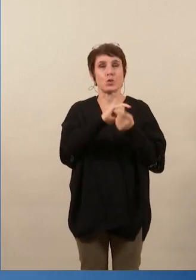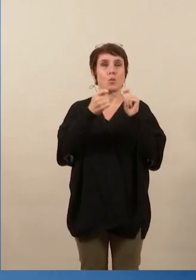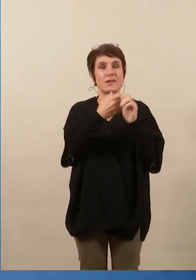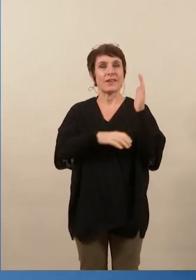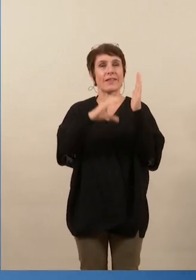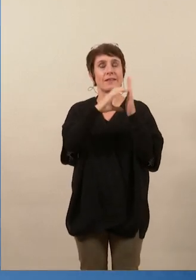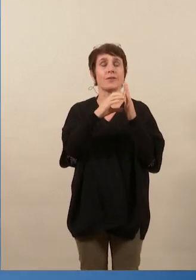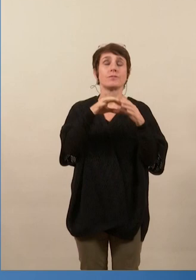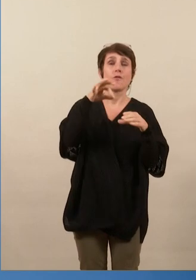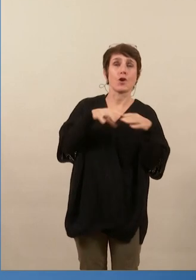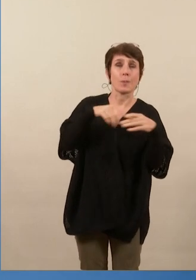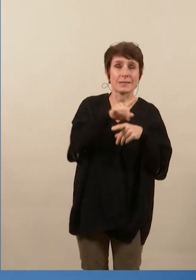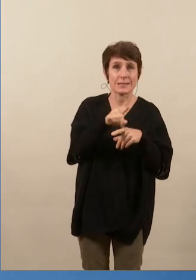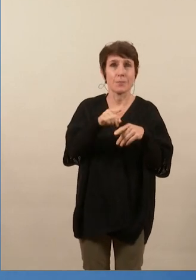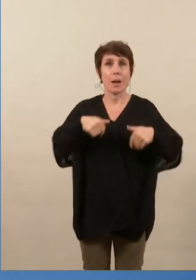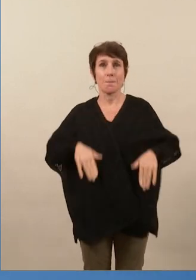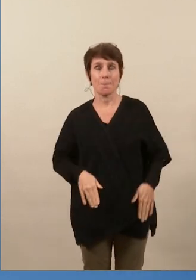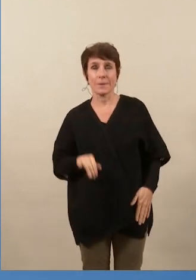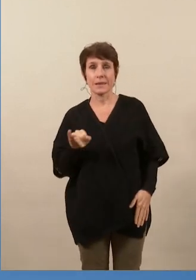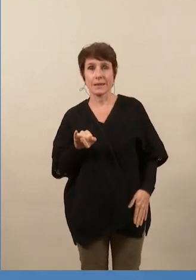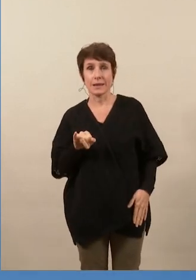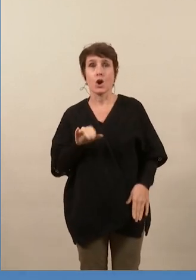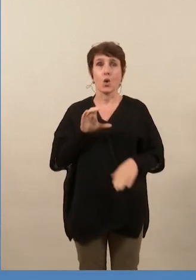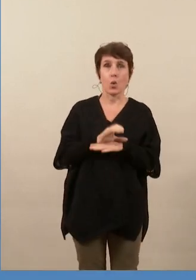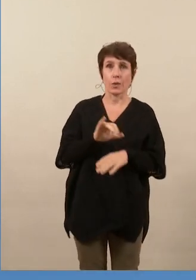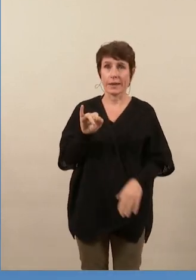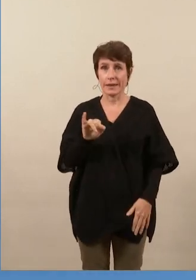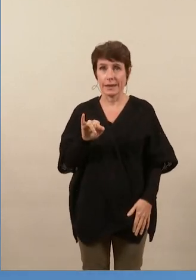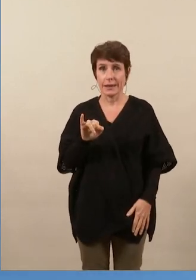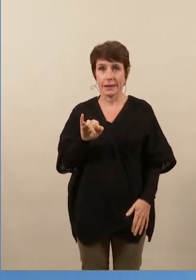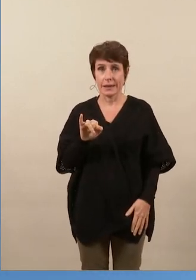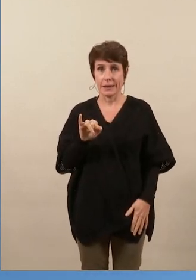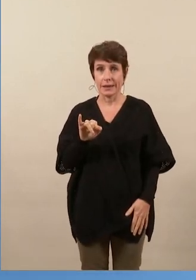ne prend pas part au vote qui s'abstient qui vote contre